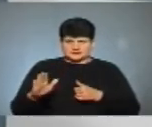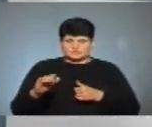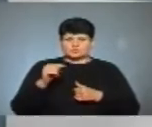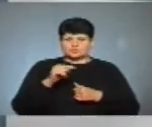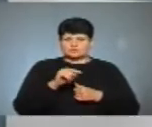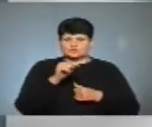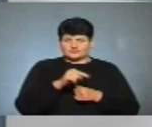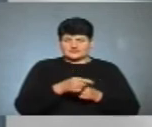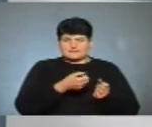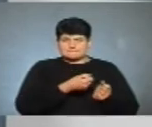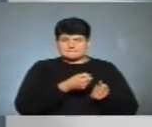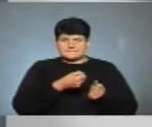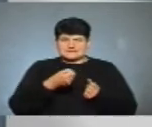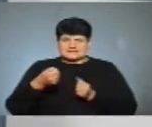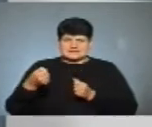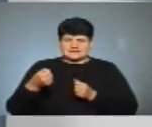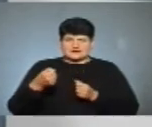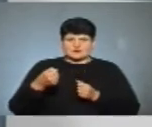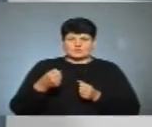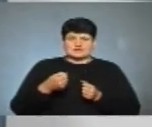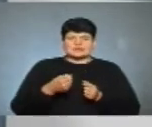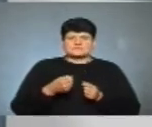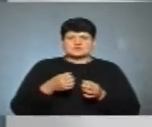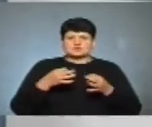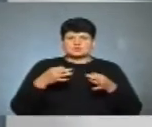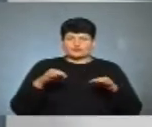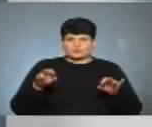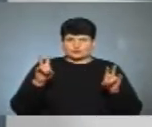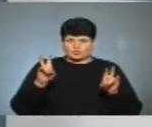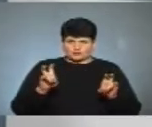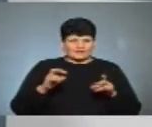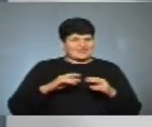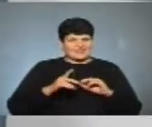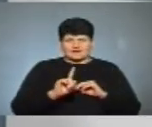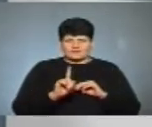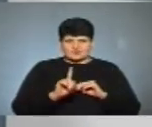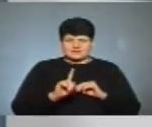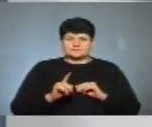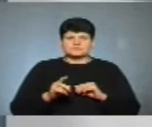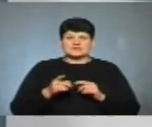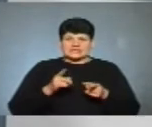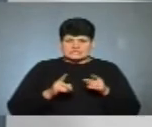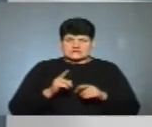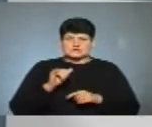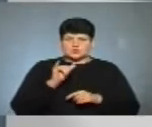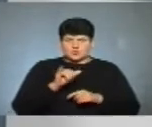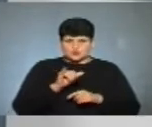що він підтягує за собою рейтинг свободи, а не навпаки. тобто дійсно в